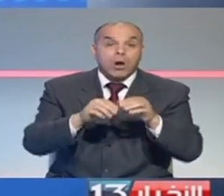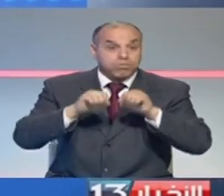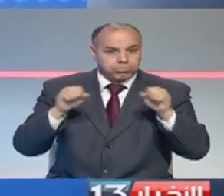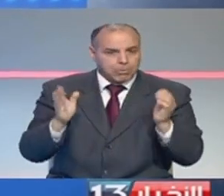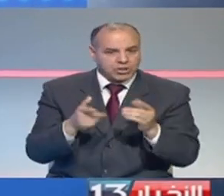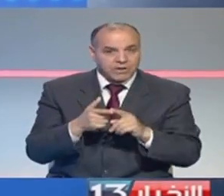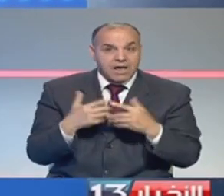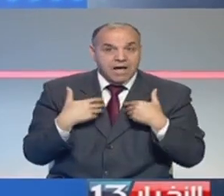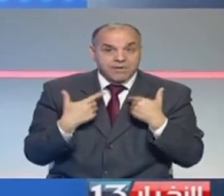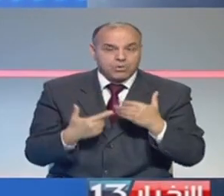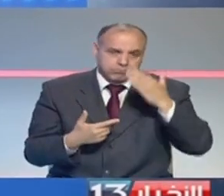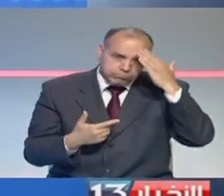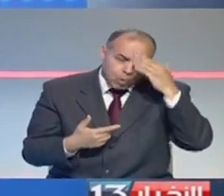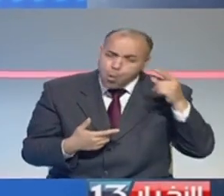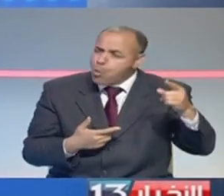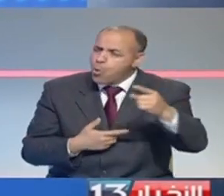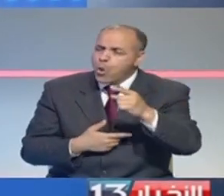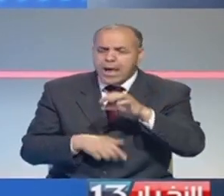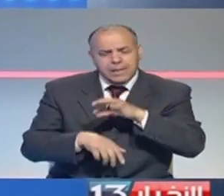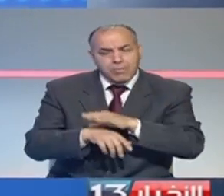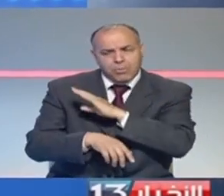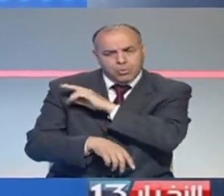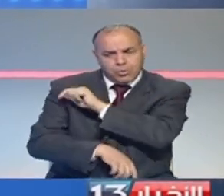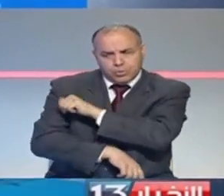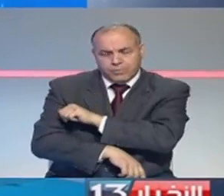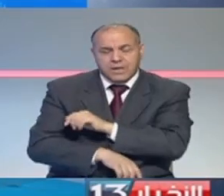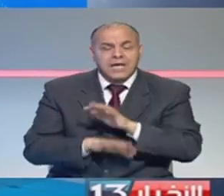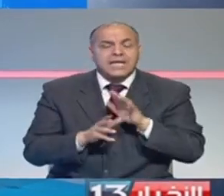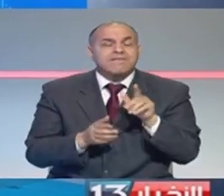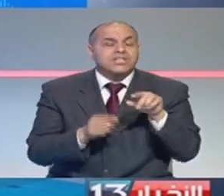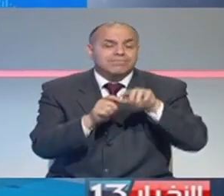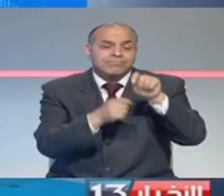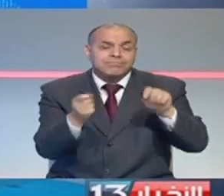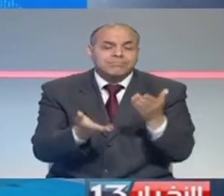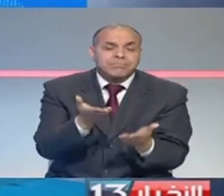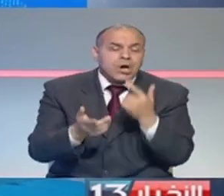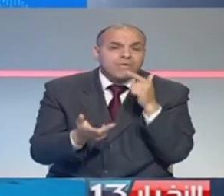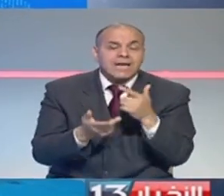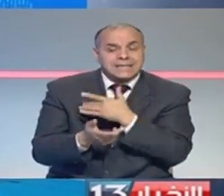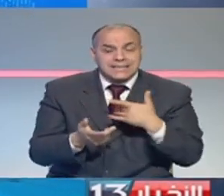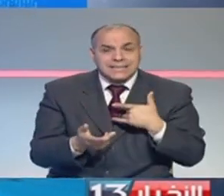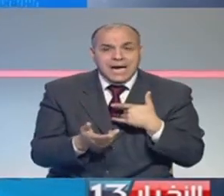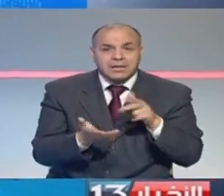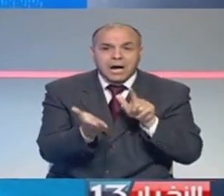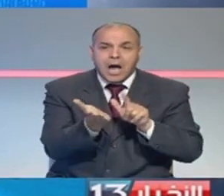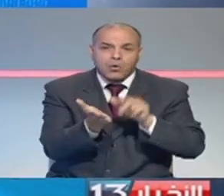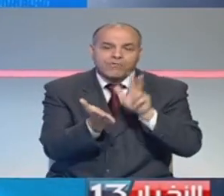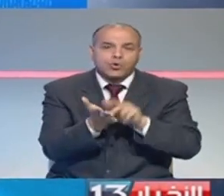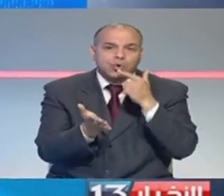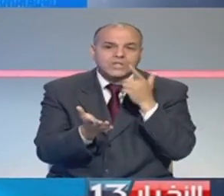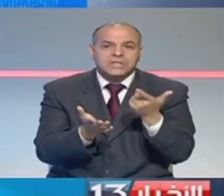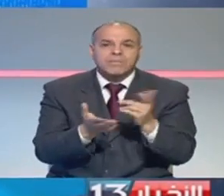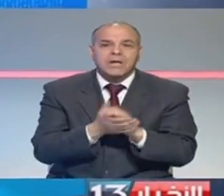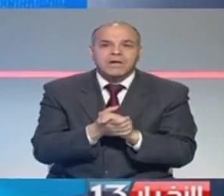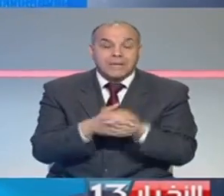المحلي، وذاك علاش نحب نحييهم بحرارة. نعم، كيف يمكن تقييم فاعلية الحجر الصحي المطبق في تونس من خلال